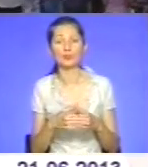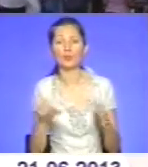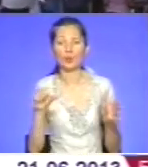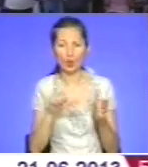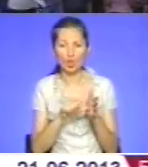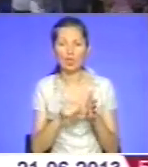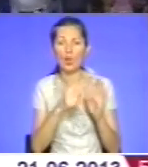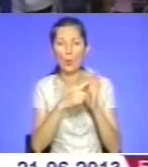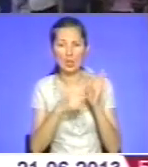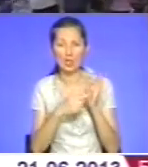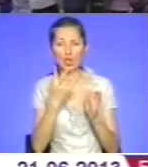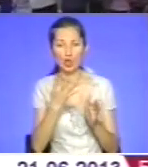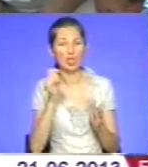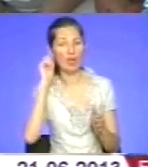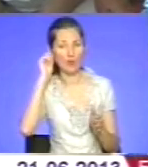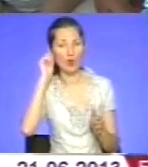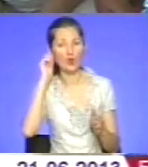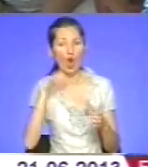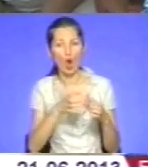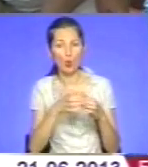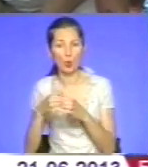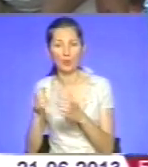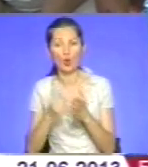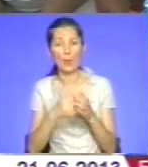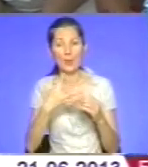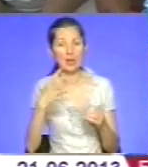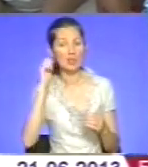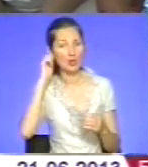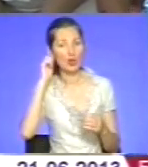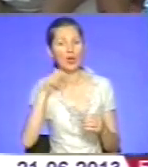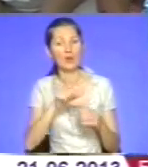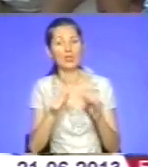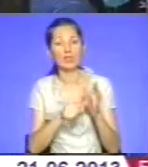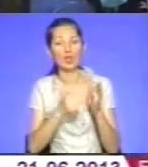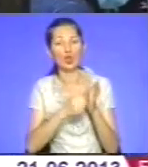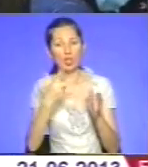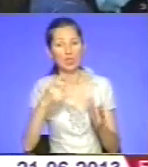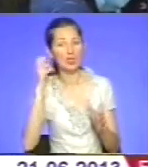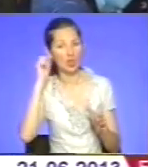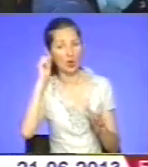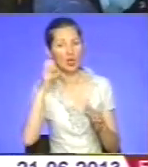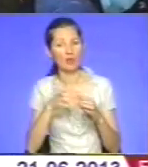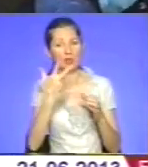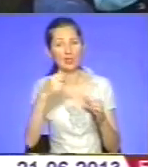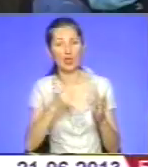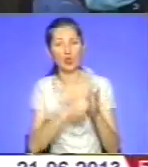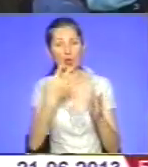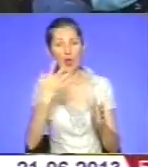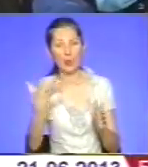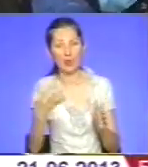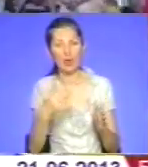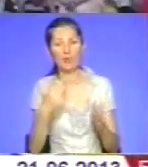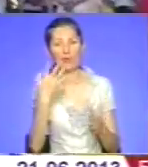Учасників поділили на 4 вікових категорії – до 15 років, від 16 до 30, від 30 до 45 та